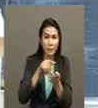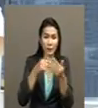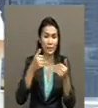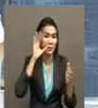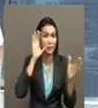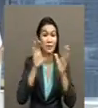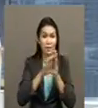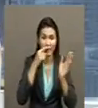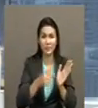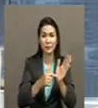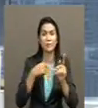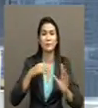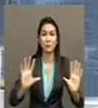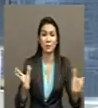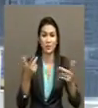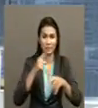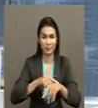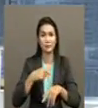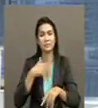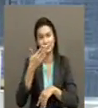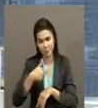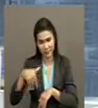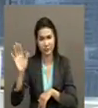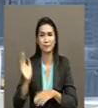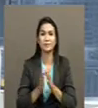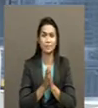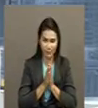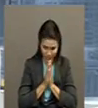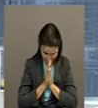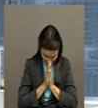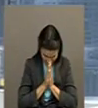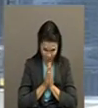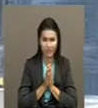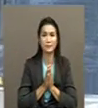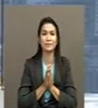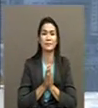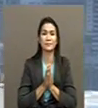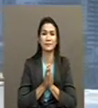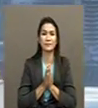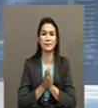ไปด้วยภาพนี้ครับหมดเวลาแล้วครับสำหรับพิกัดข่าวทั่วไทยวันนี้ลาไปก่อนสวัสดีครับ สวัสดีค่ะ